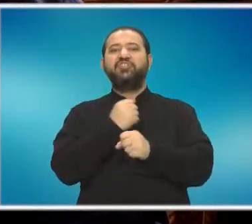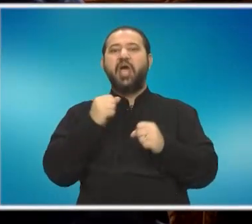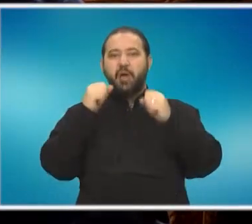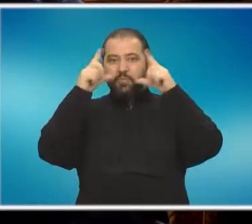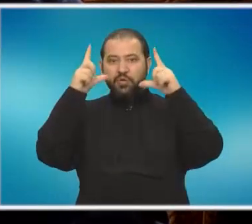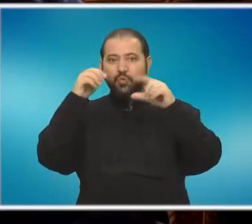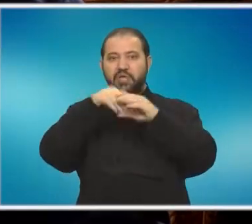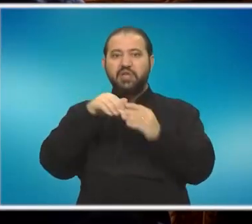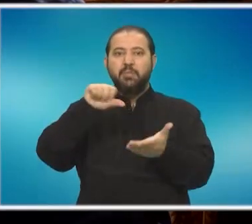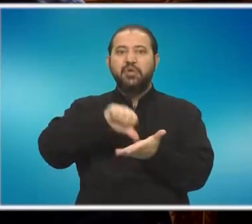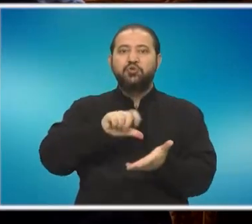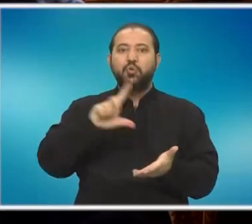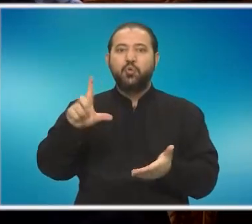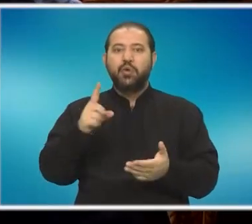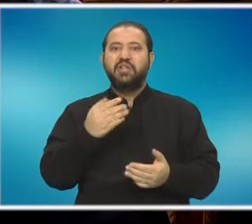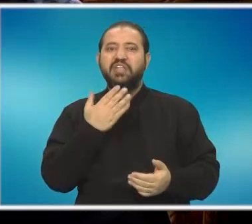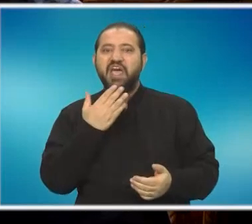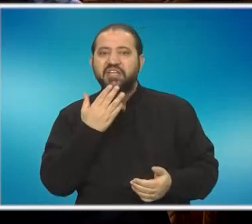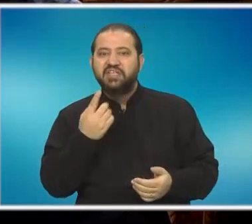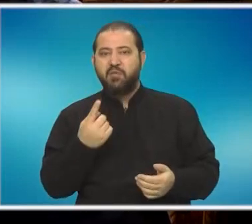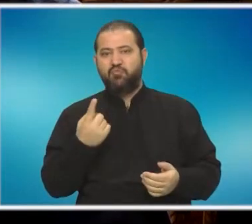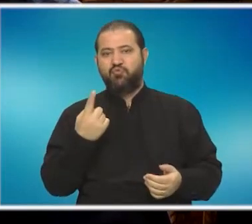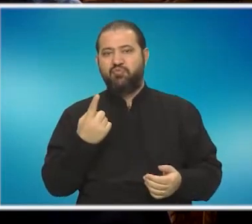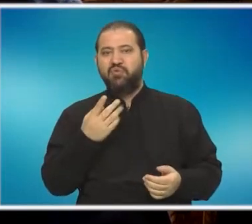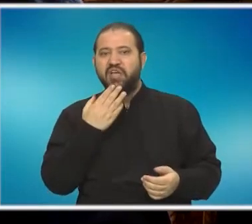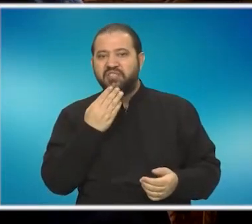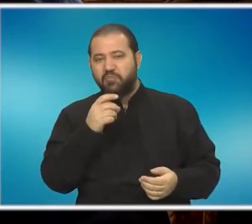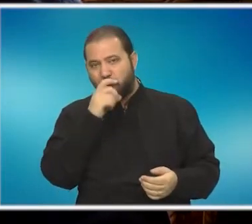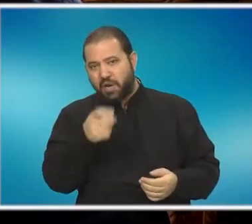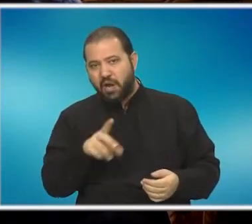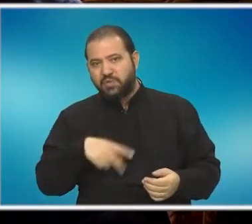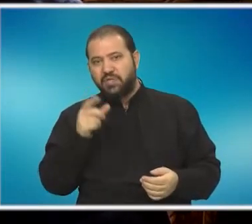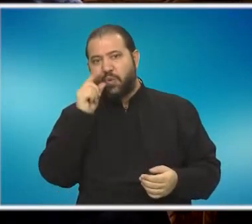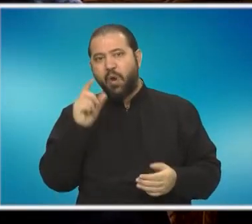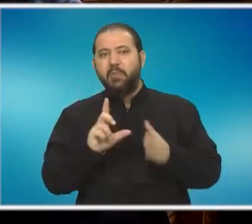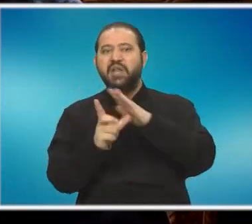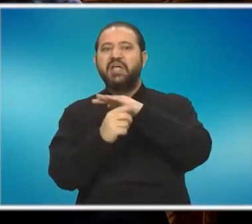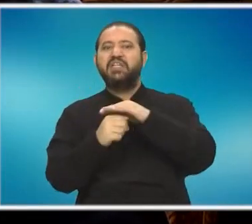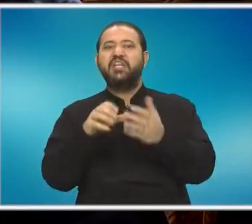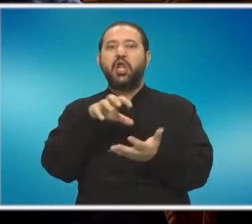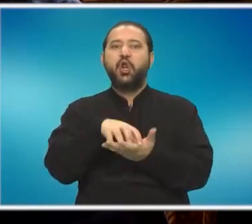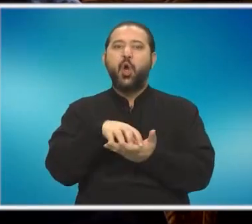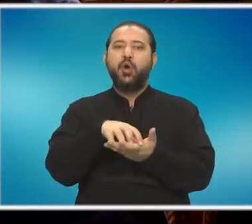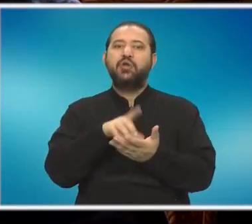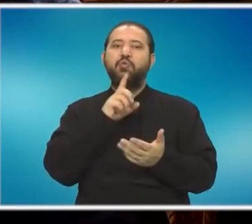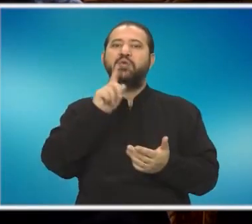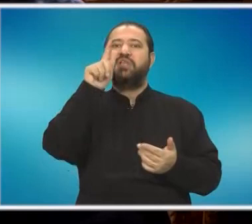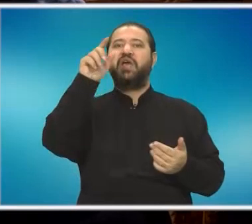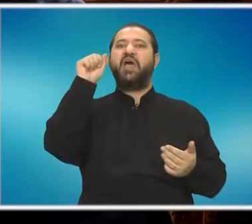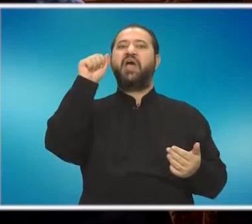lor. Exemplu, un contraexemplu, sunt gadarenii când l-a vindecat pe cei